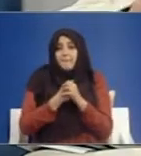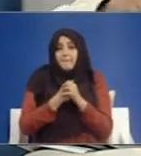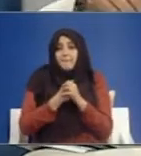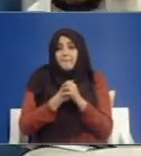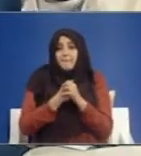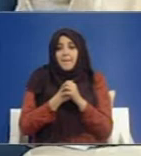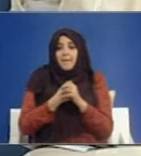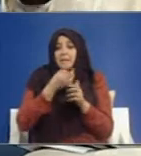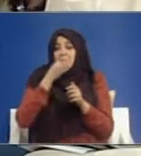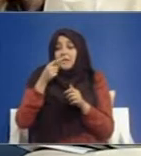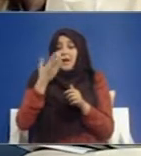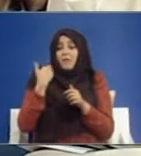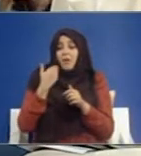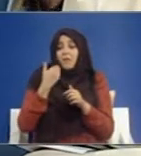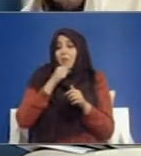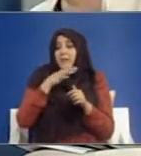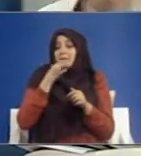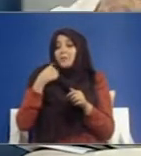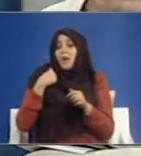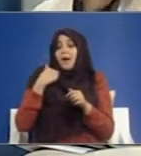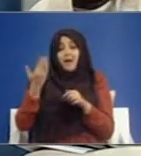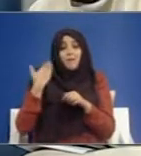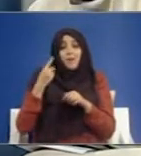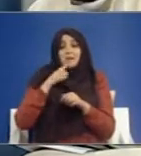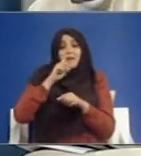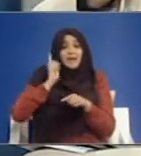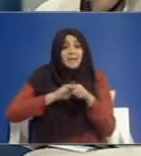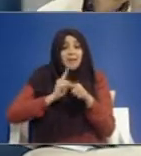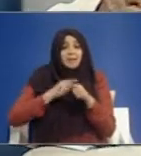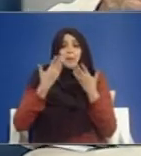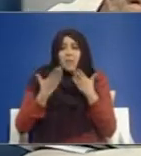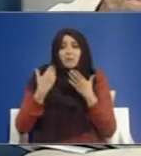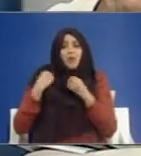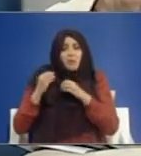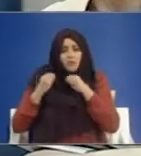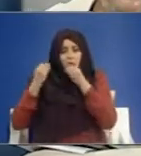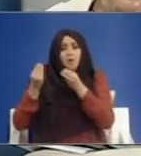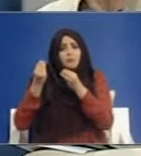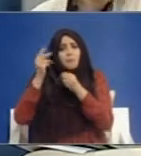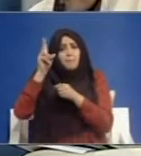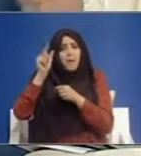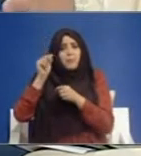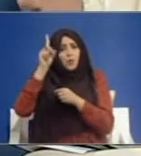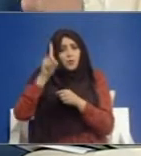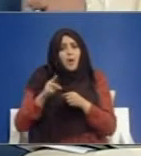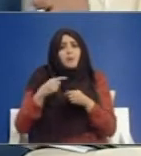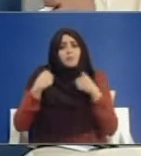قد نهيتكم عن زيارة القبور، ألا فزوروها فإنها تذكركم الموت أو